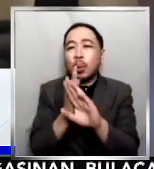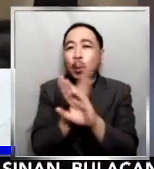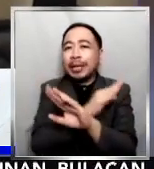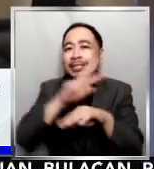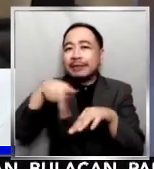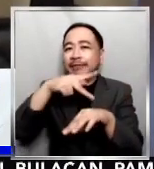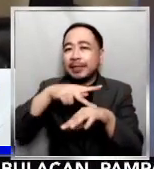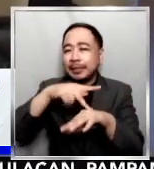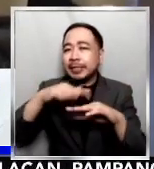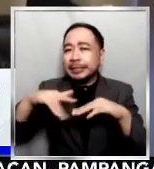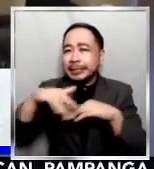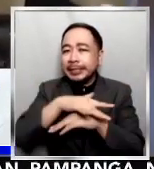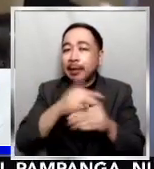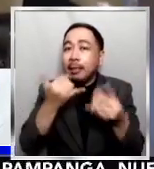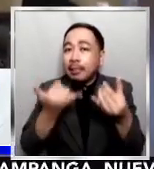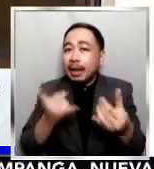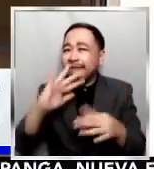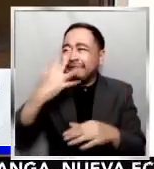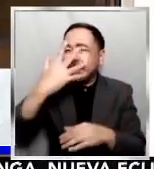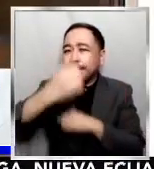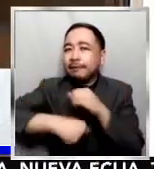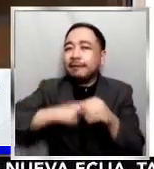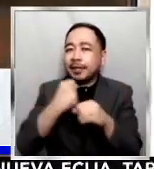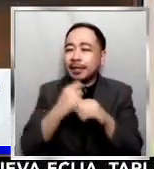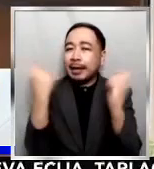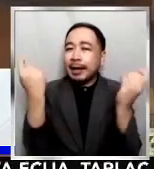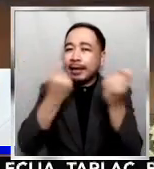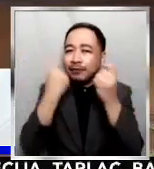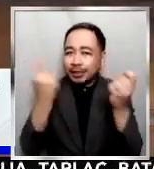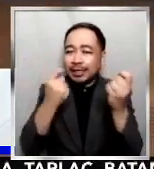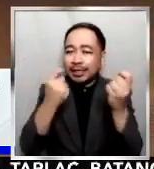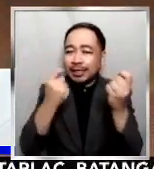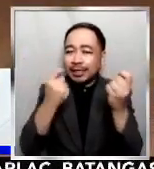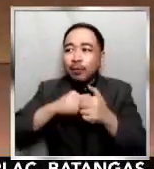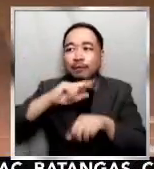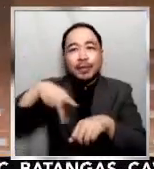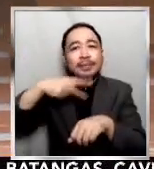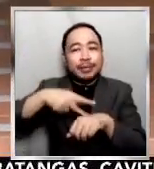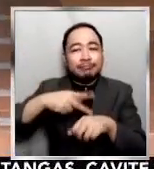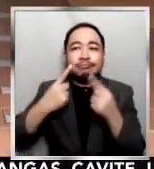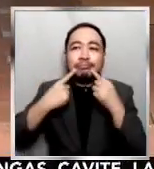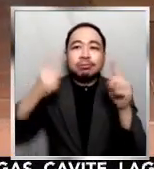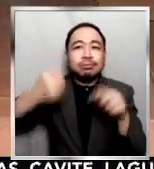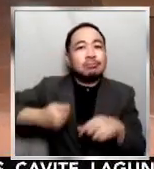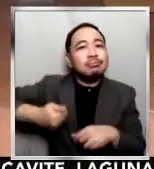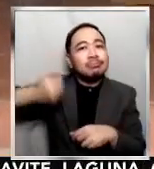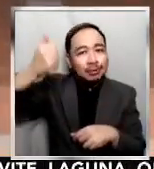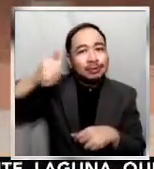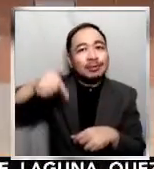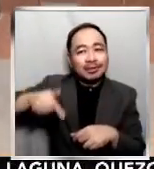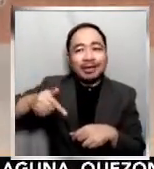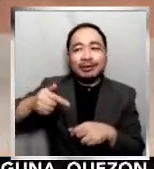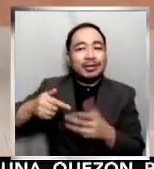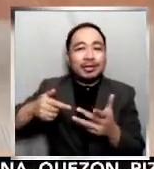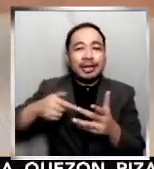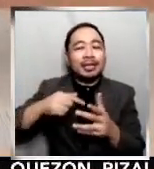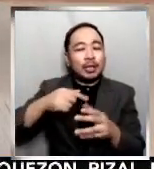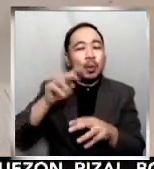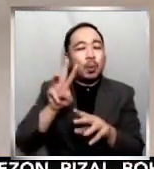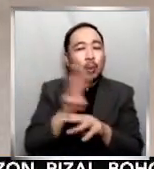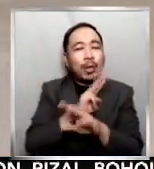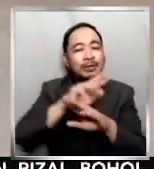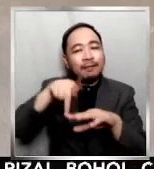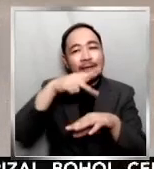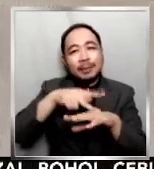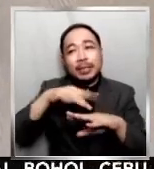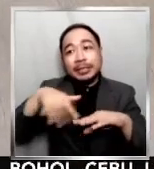sa Permanent Court of Arbitration sa The Hague. Sa isang pahayag, tinawag ni Vice President Leni Robredo ang nakalipas na 5 taon bilang panahon ng